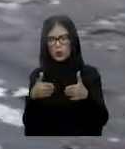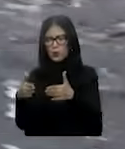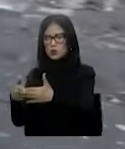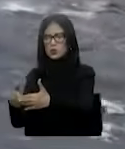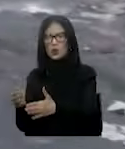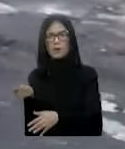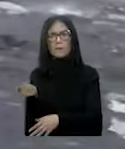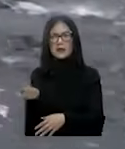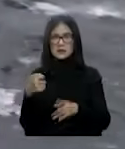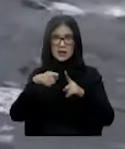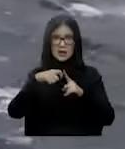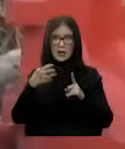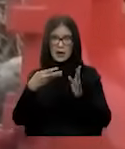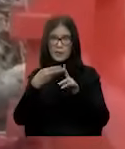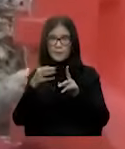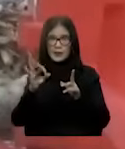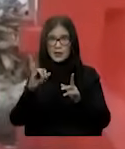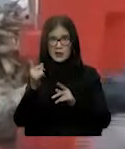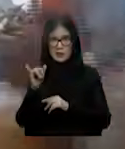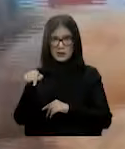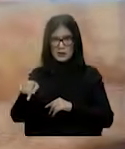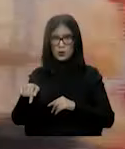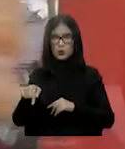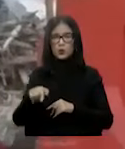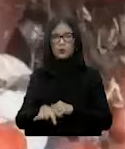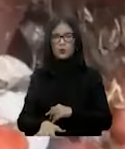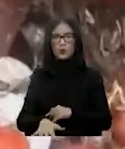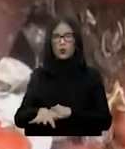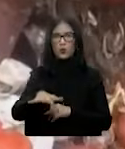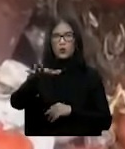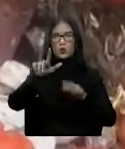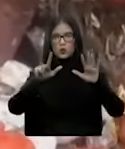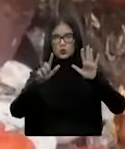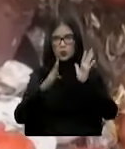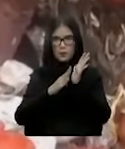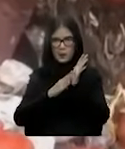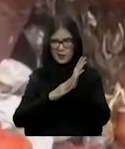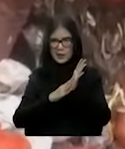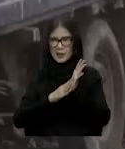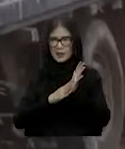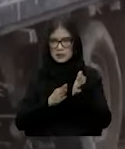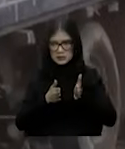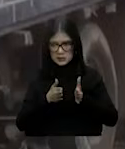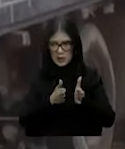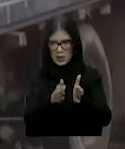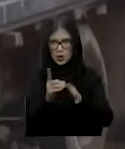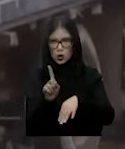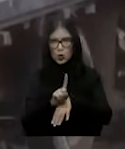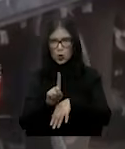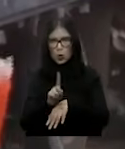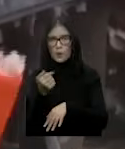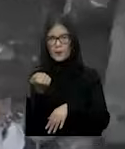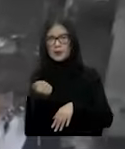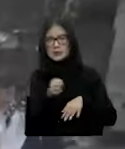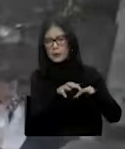Depok. Gunungan sampah setinggi 7 meter dan luas 50 meter bahkan menutupi sebagian jalan dan kios pasar. Bau menyengat